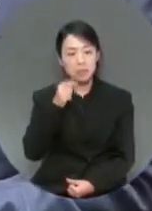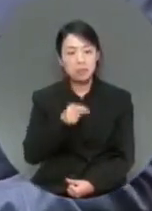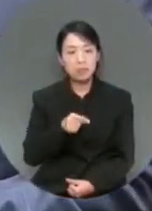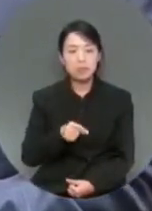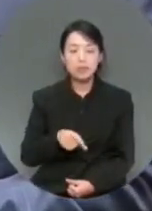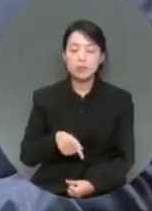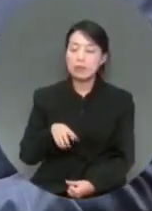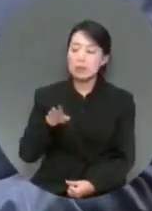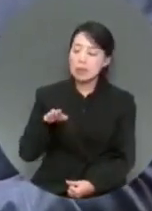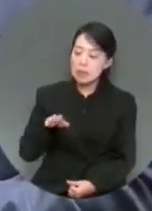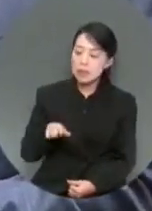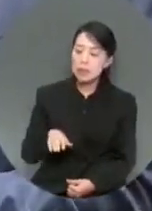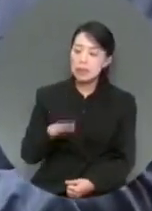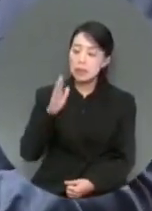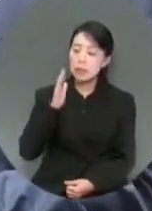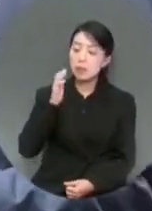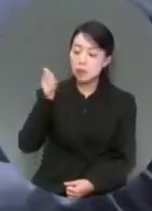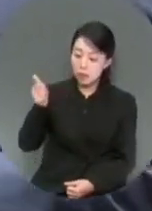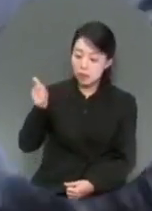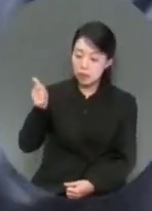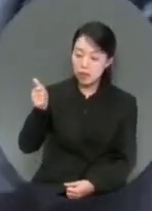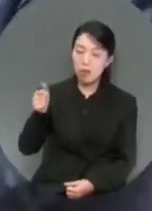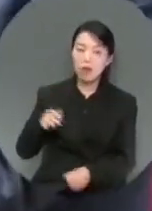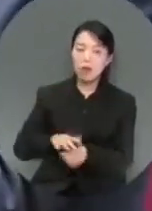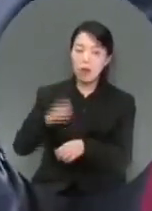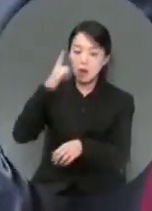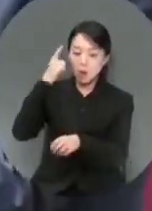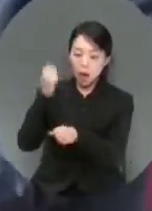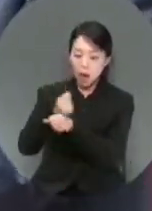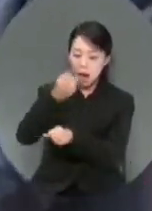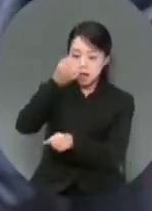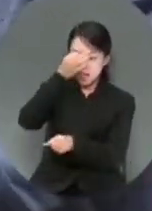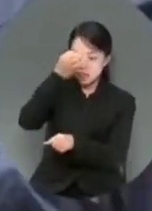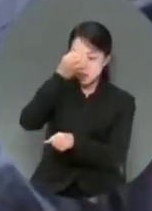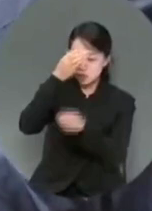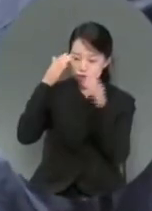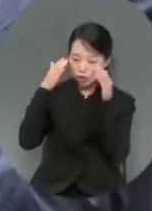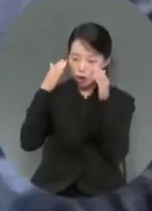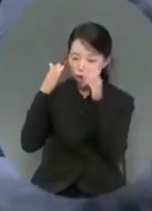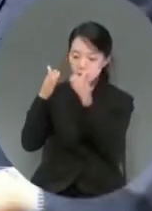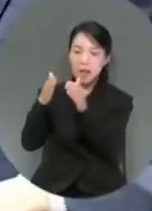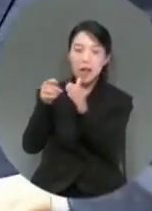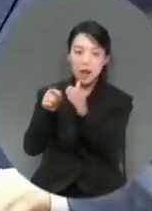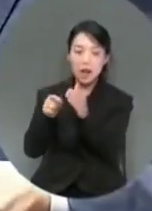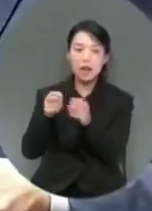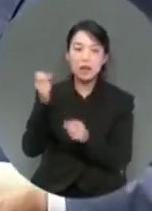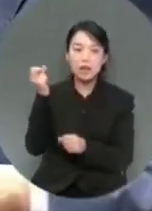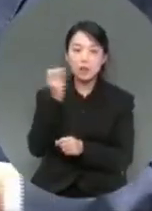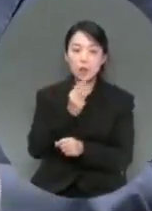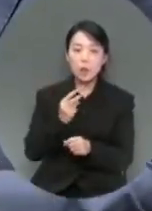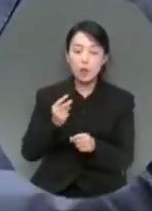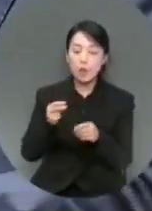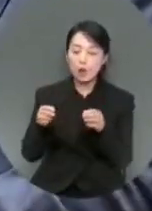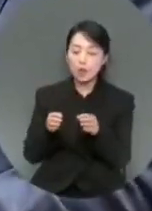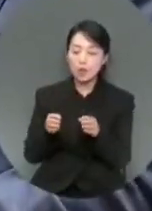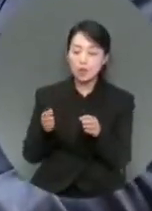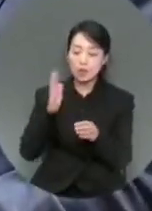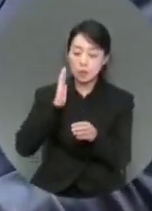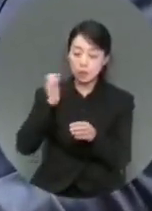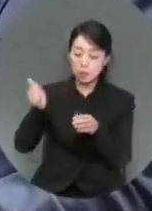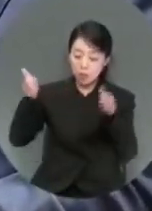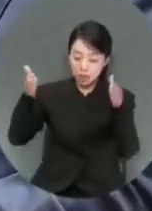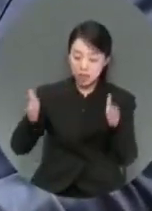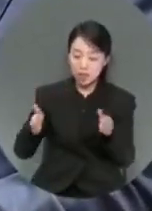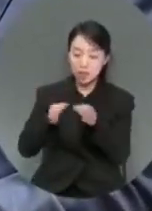위원님, 대통령께서 과학기술 전략, 이 중장기 방향성, 그다음 임기 중에 어떤 투자